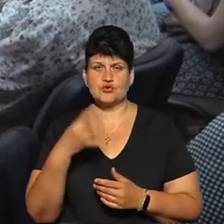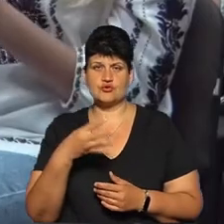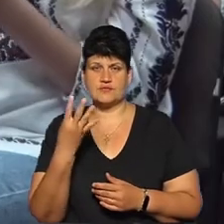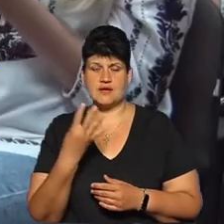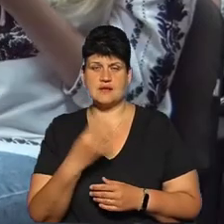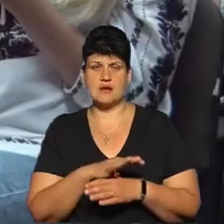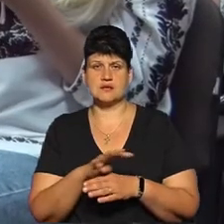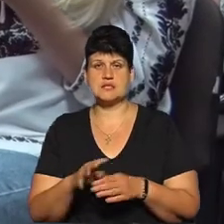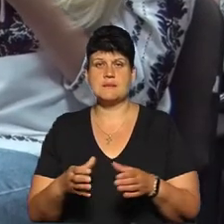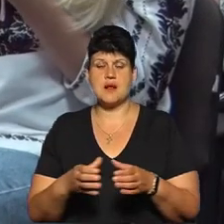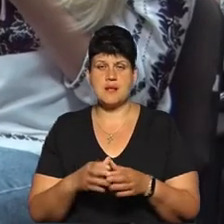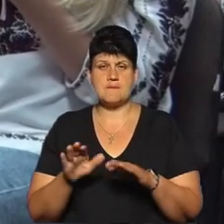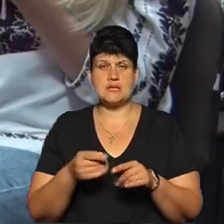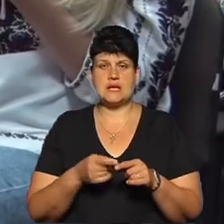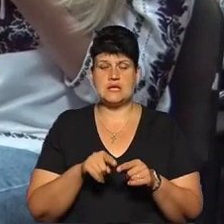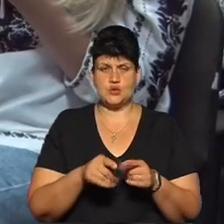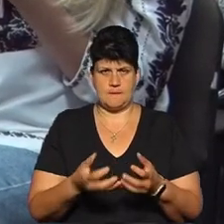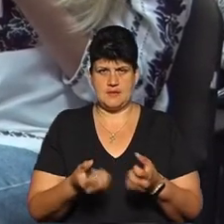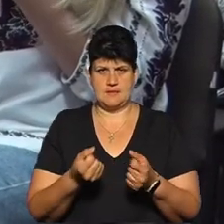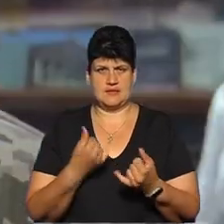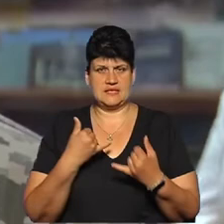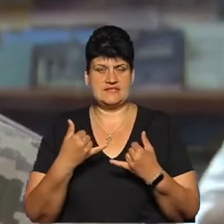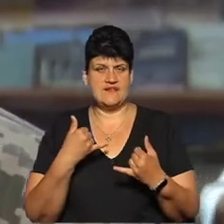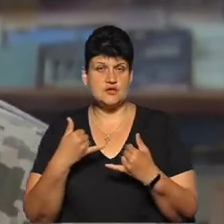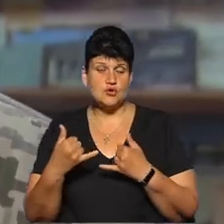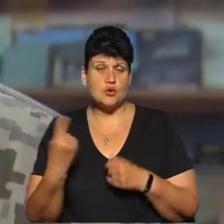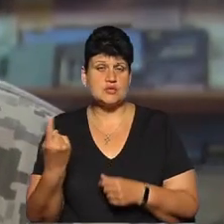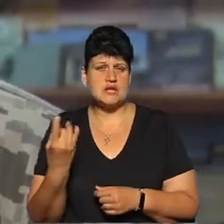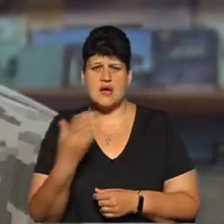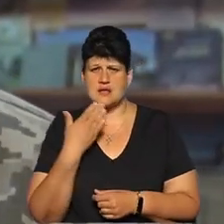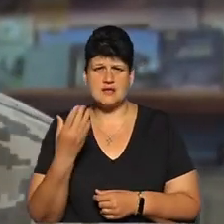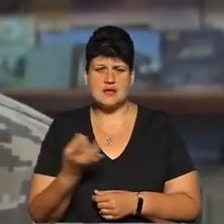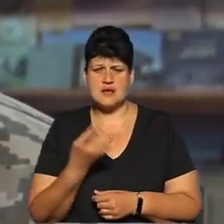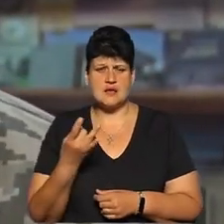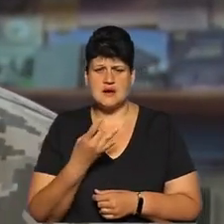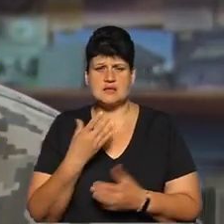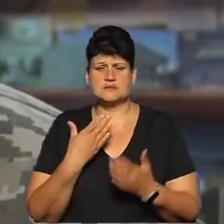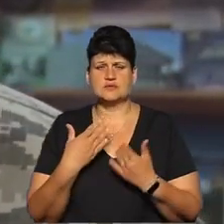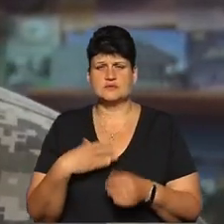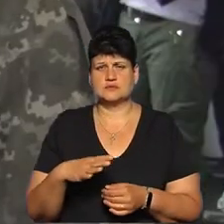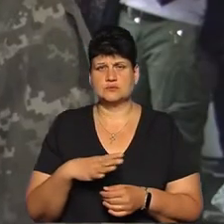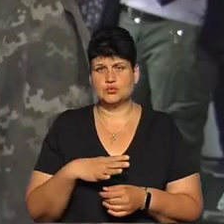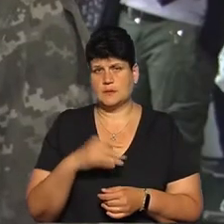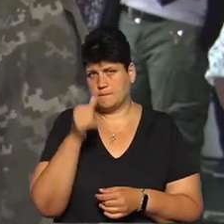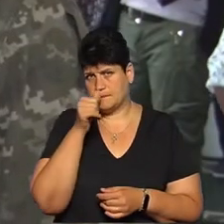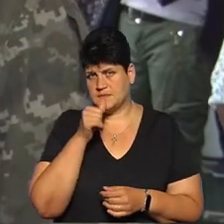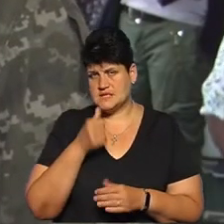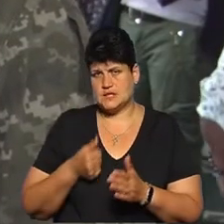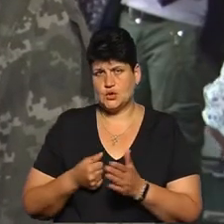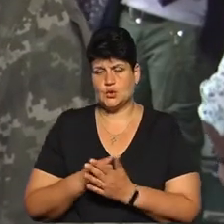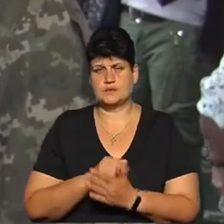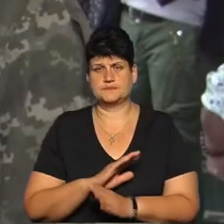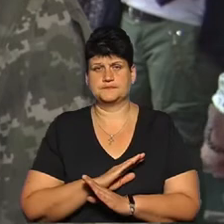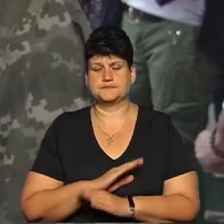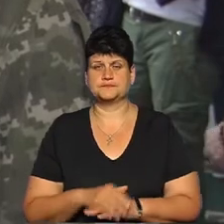бригаді. Після цього підтримували зв'язок. Останній раз, каже військовий, з Назаром спілкувалися за місяць до його загибелі. Він